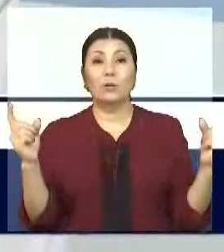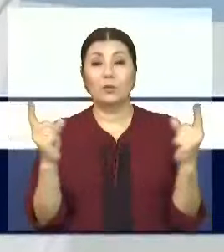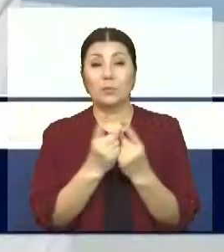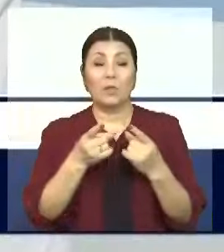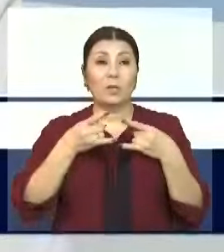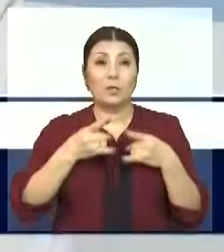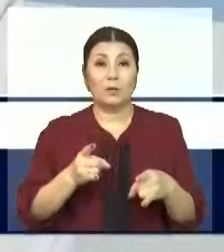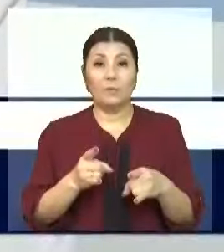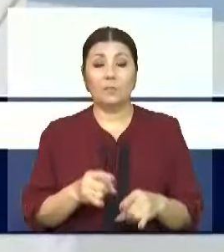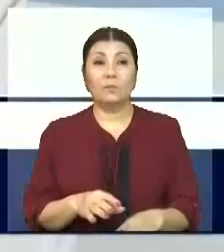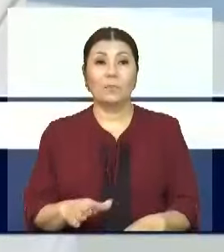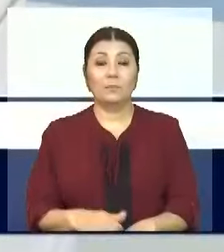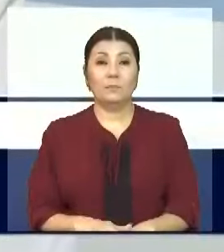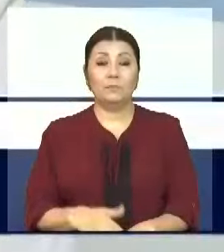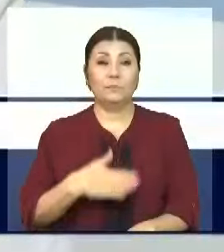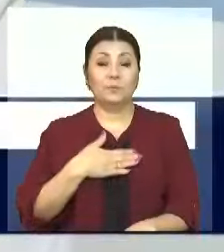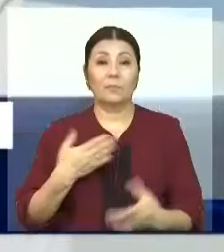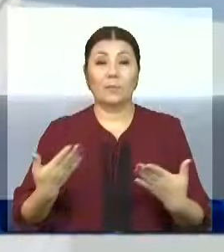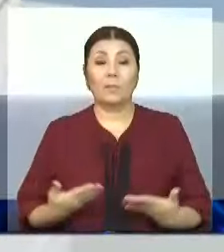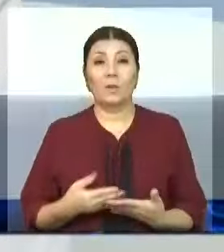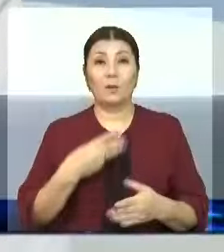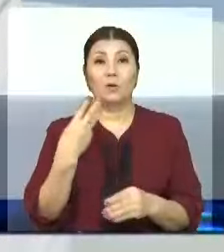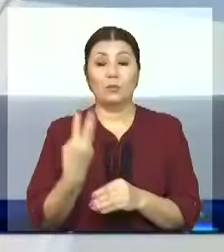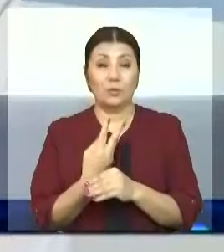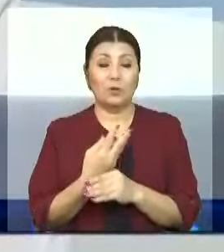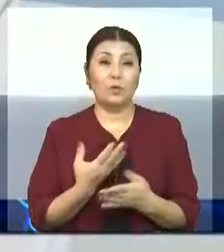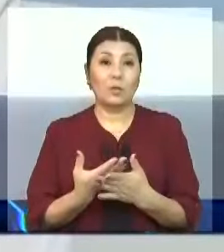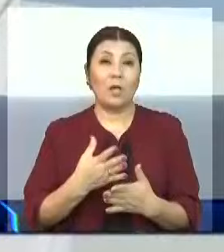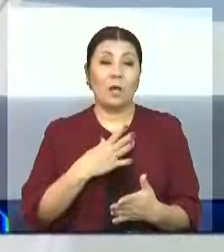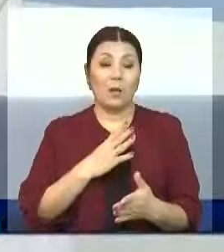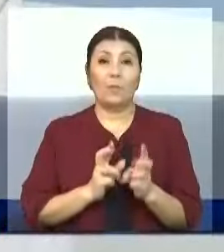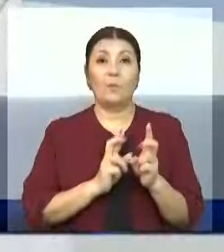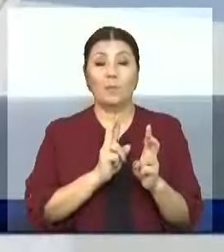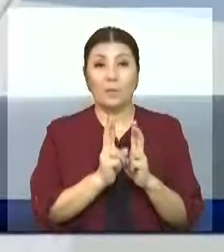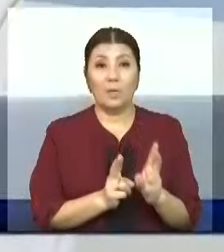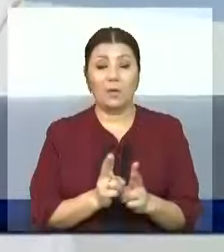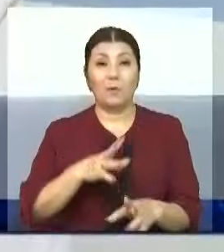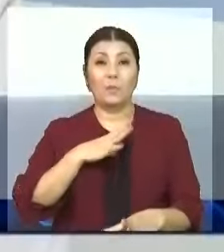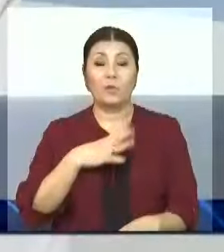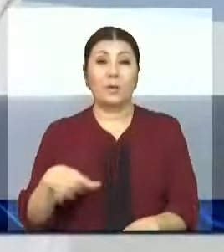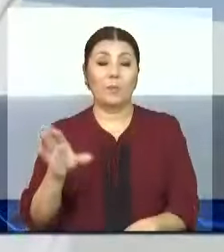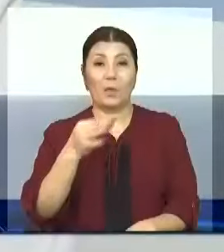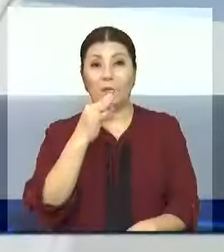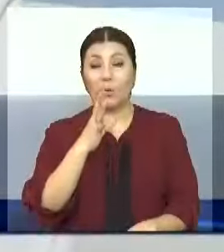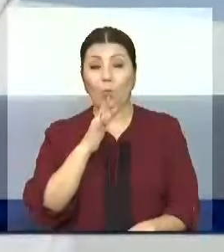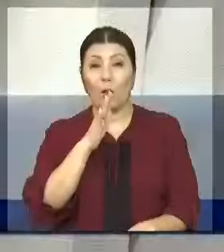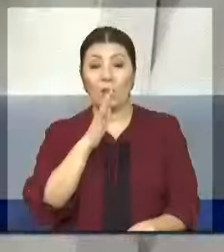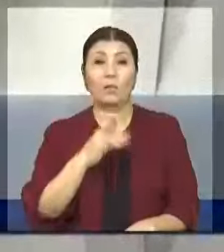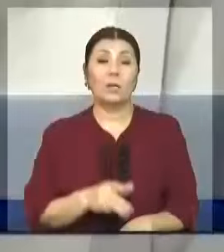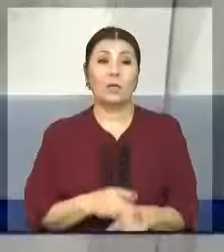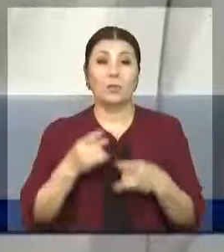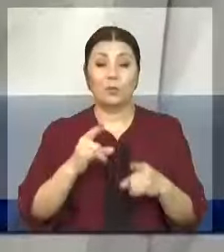жағдайда, енді өмірімде менде бір үшінші, төртінші рет жасап тұрған операция, бәрілігі де уақытында келген балдар бір